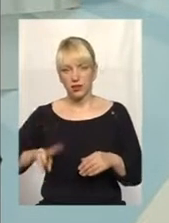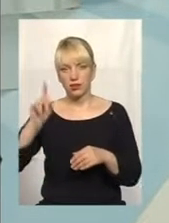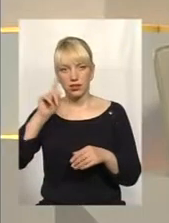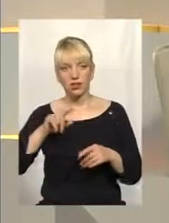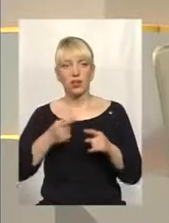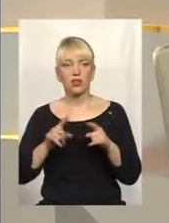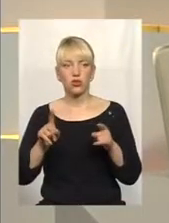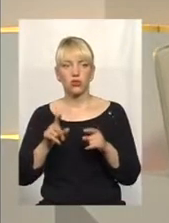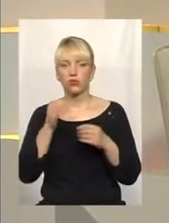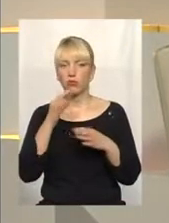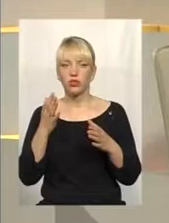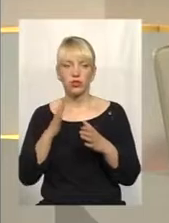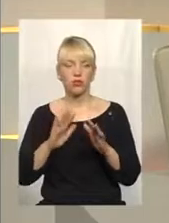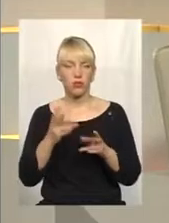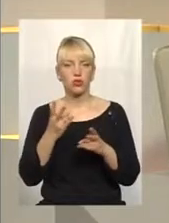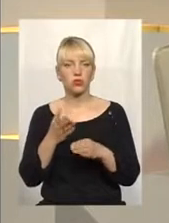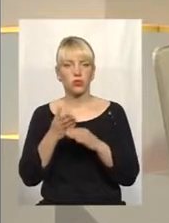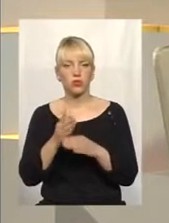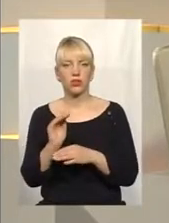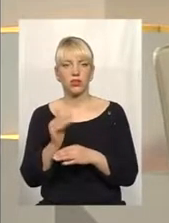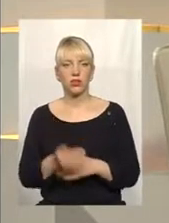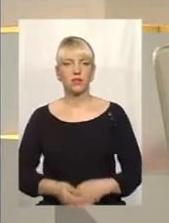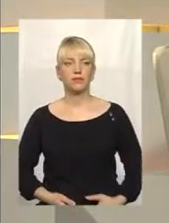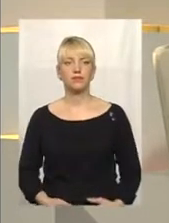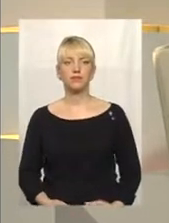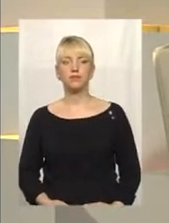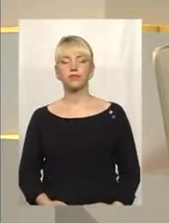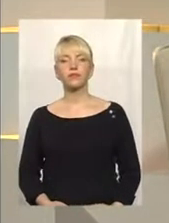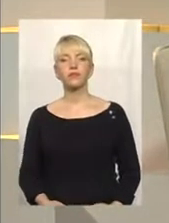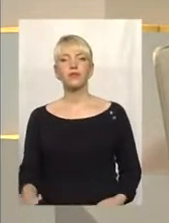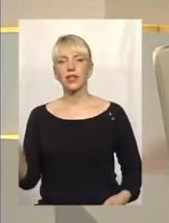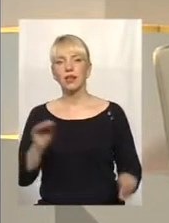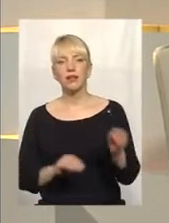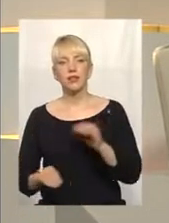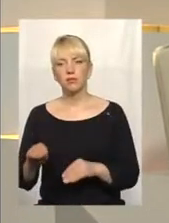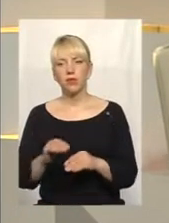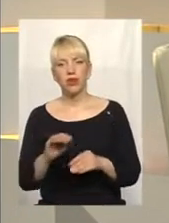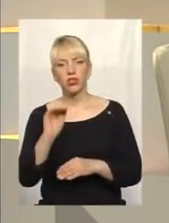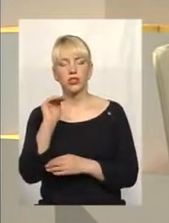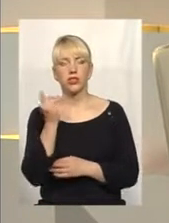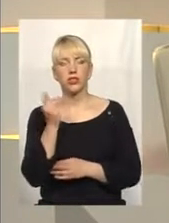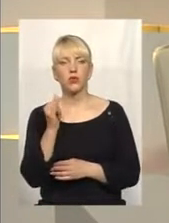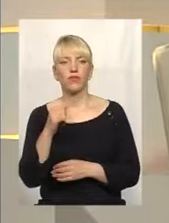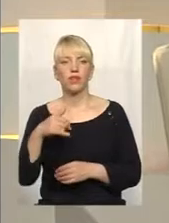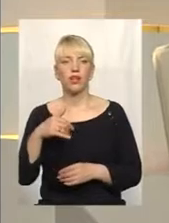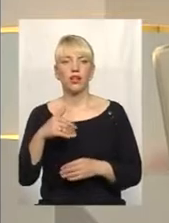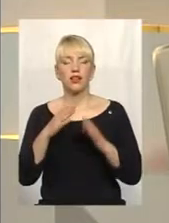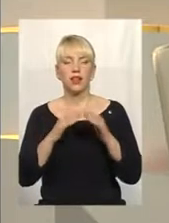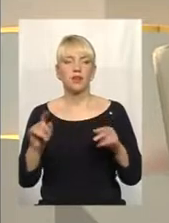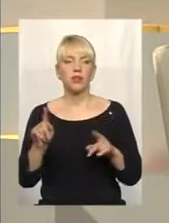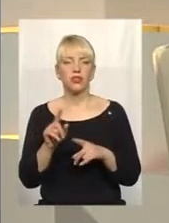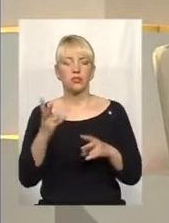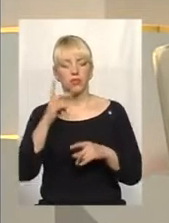будь-який момент знали, до кого звернутися. Угу. Збираючи дитину в табір, на що